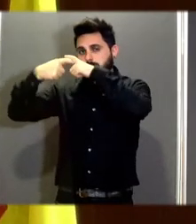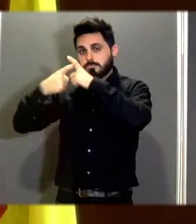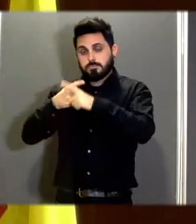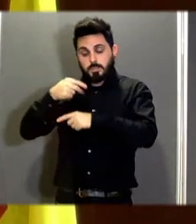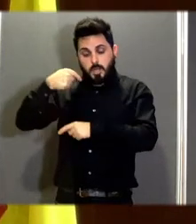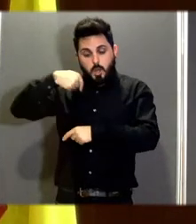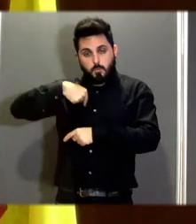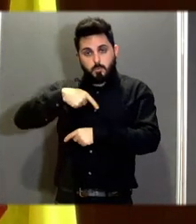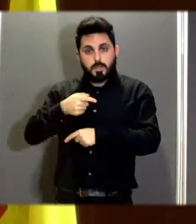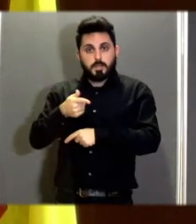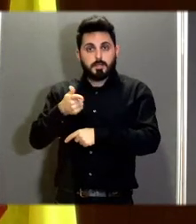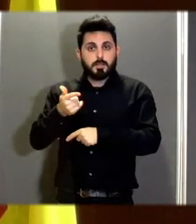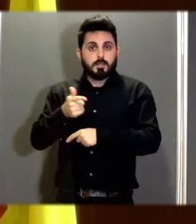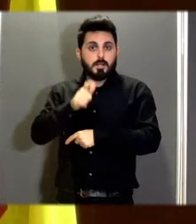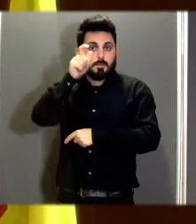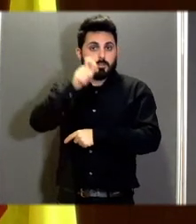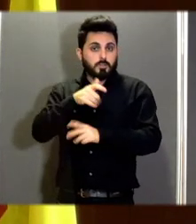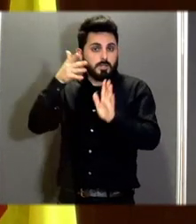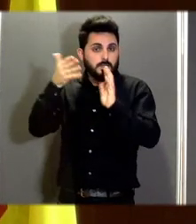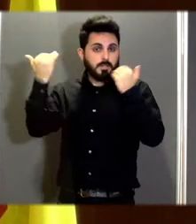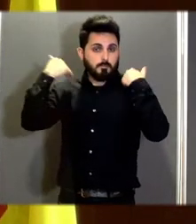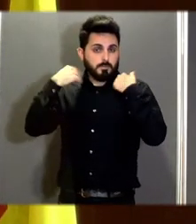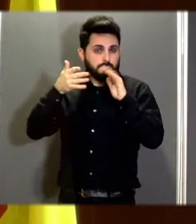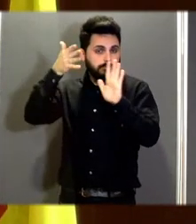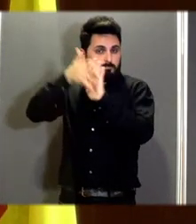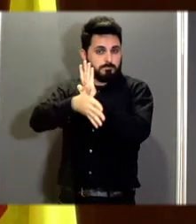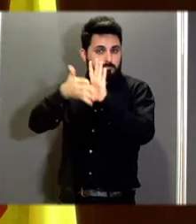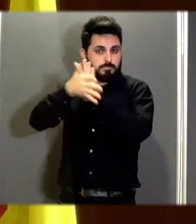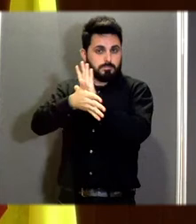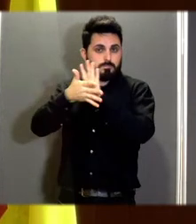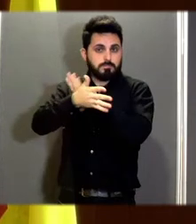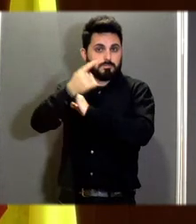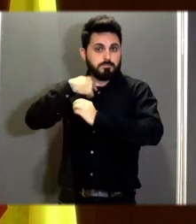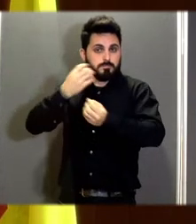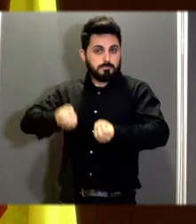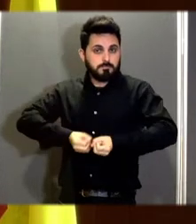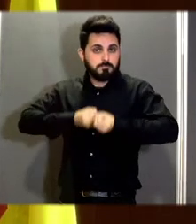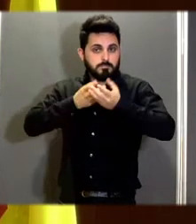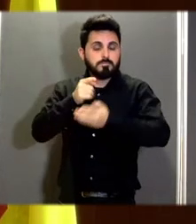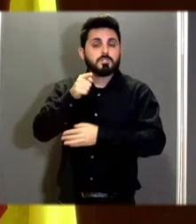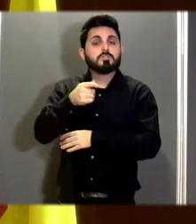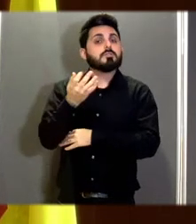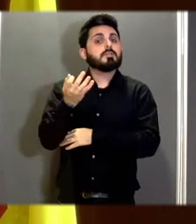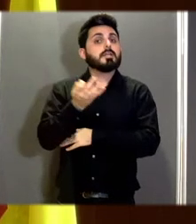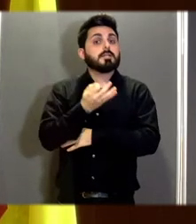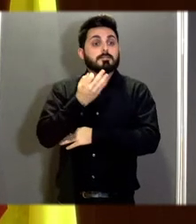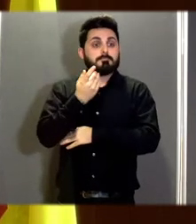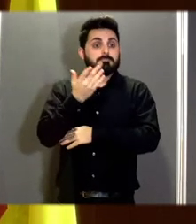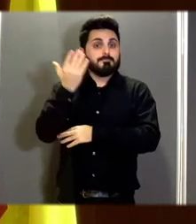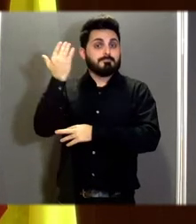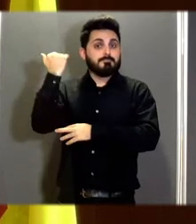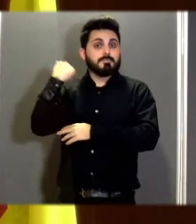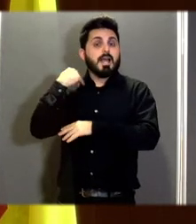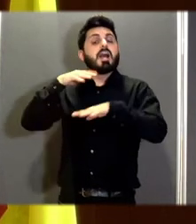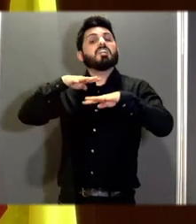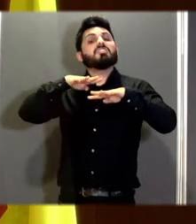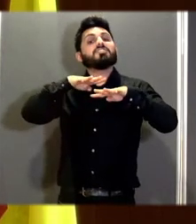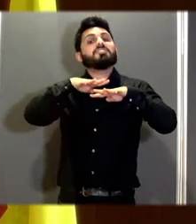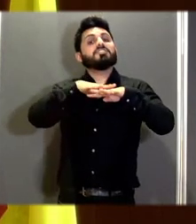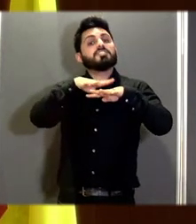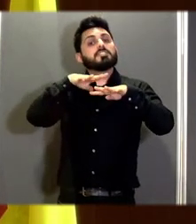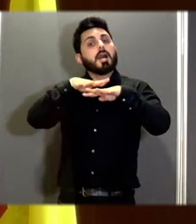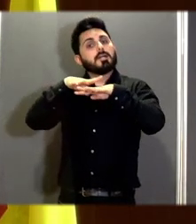posant en comú i s'han tramès, són el fruit d'aquesta xarxa